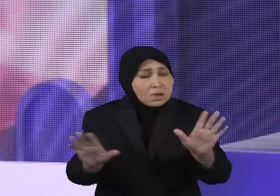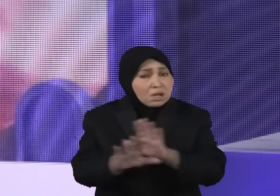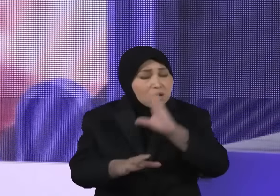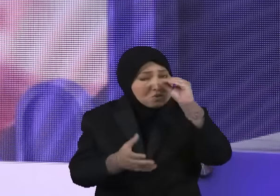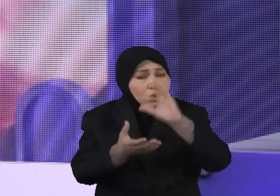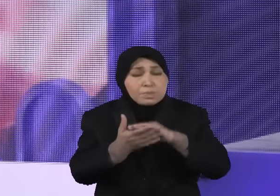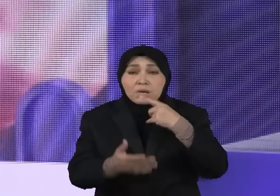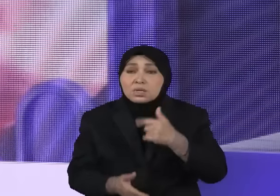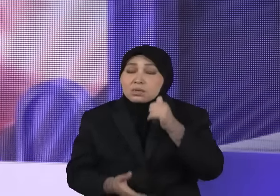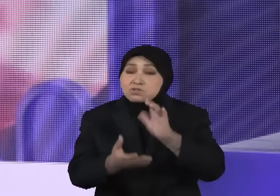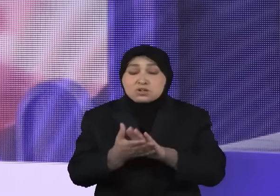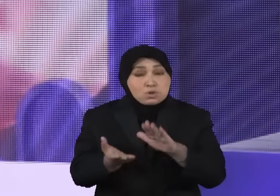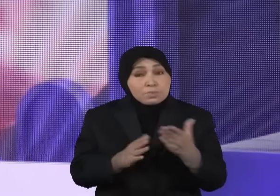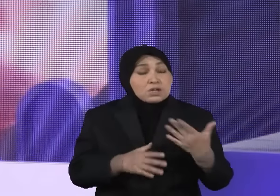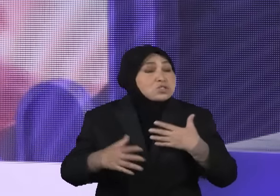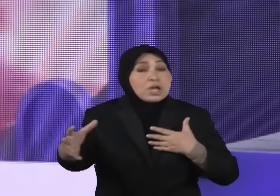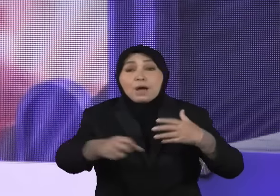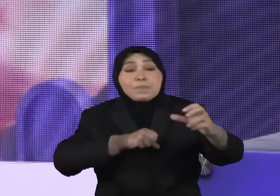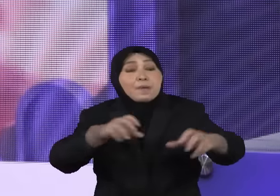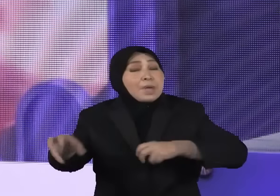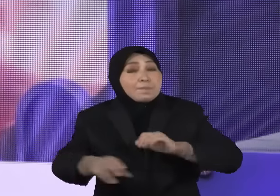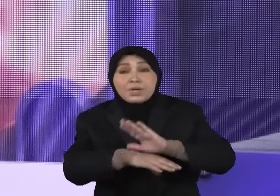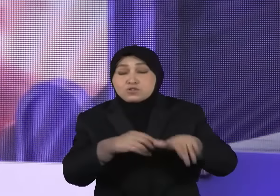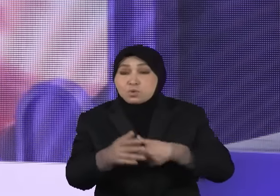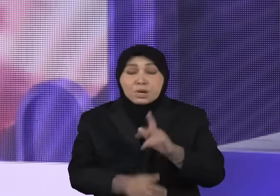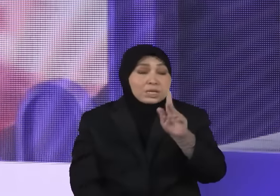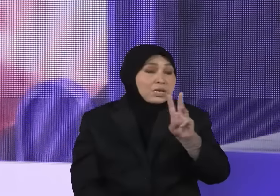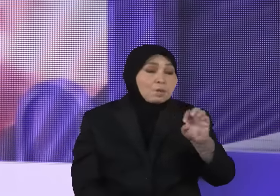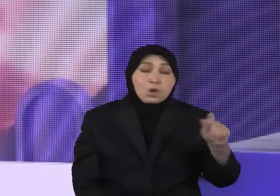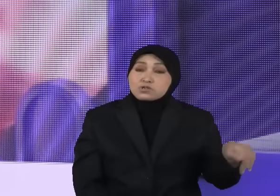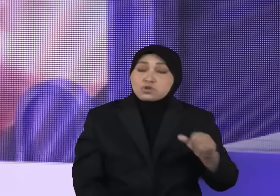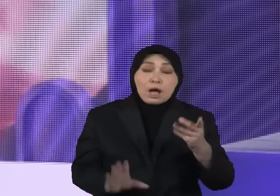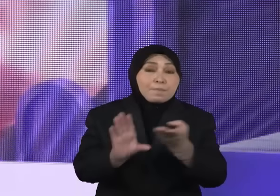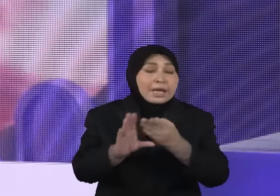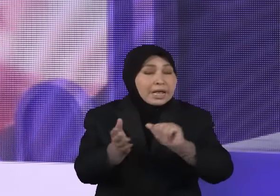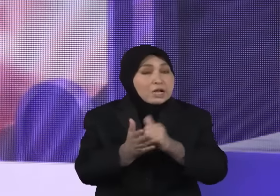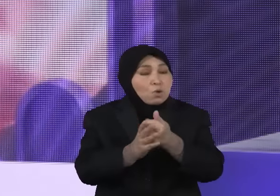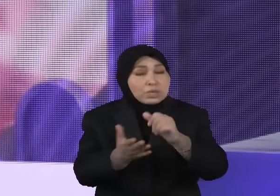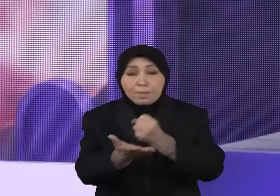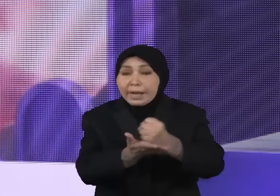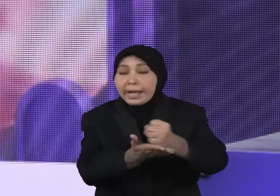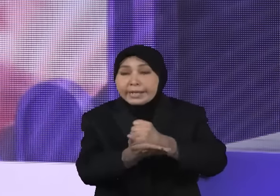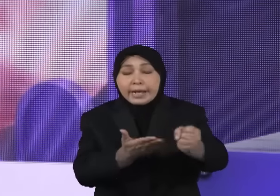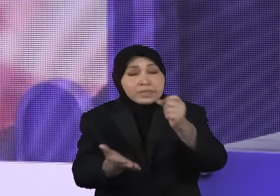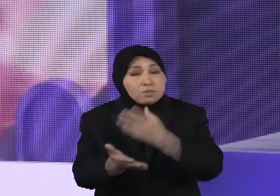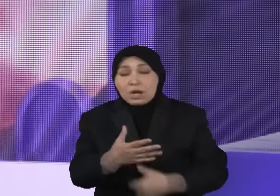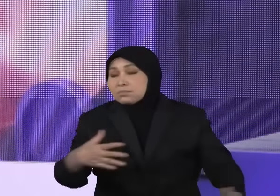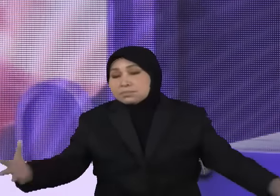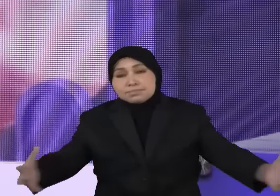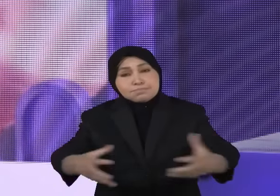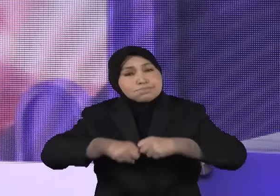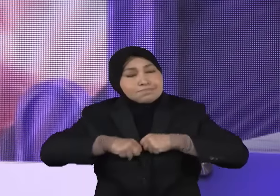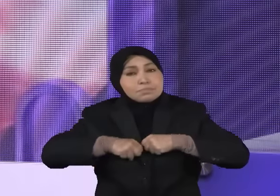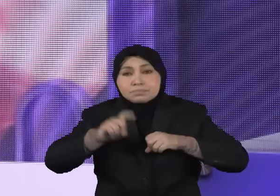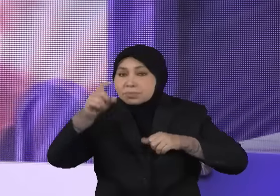suami kata, isteri saya dah pergi, saya ambil dah semua. Kan? KWSP, bank account, credit card, debit card, semua dia sapu sekali. Kena